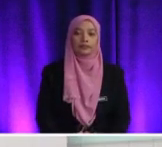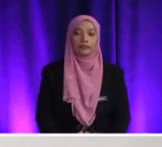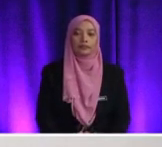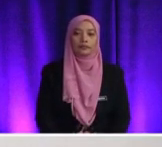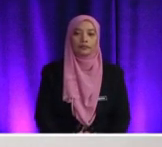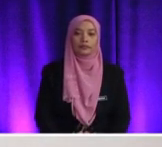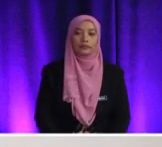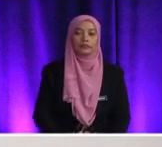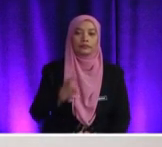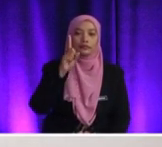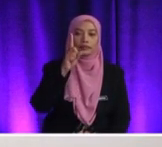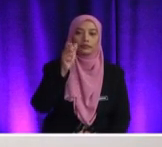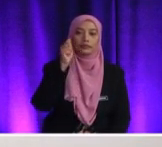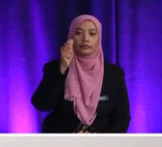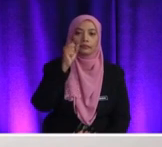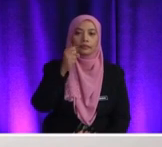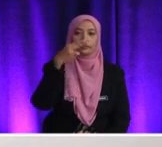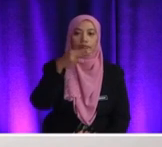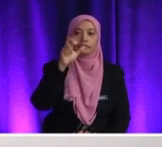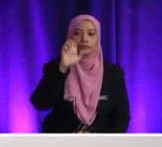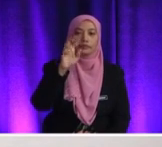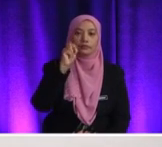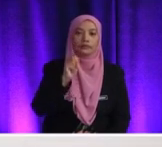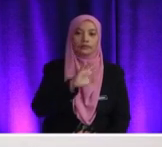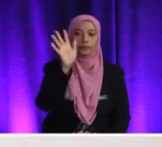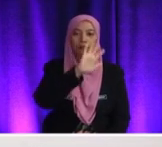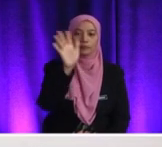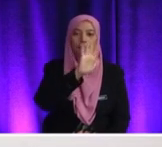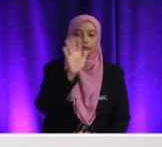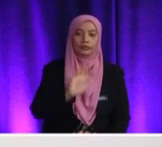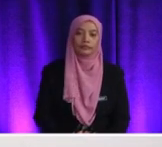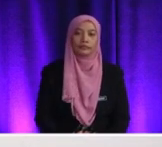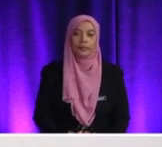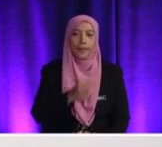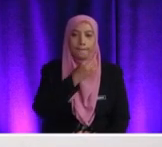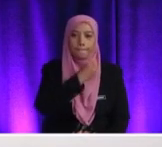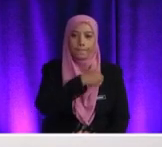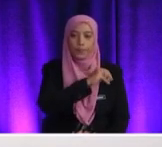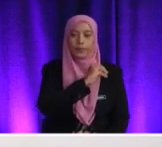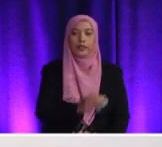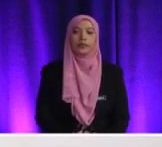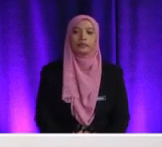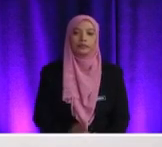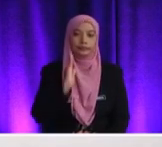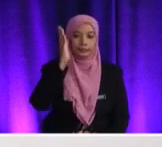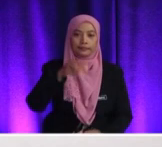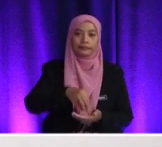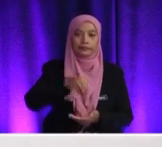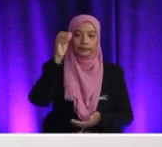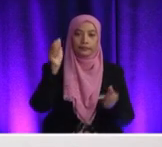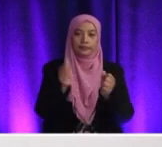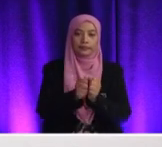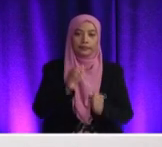dasyat intercrew Marza Jadi mereka Knife jihana belajarin vizier